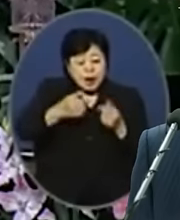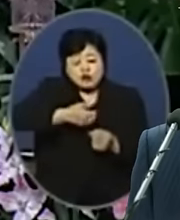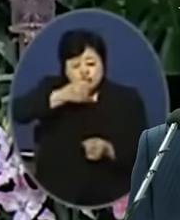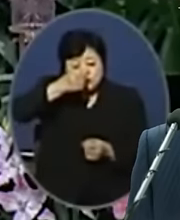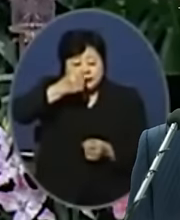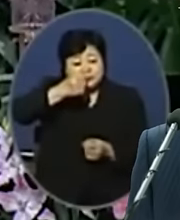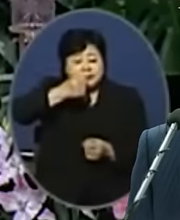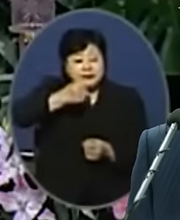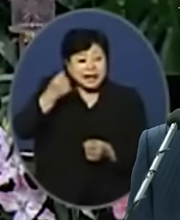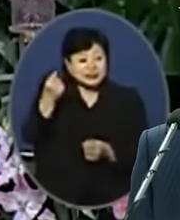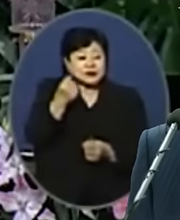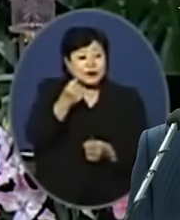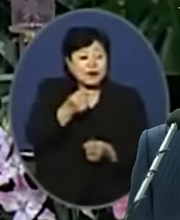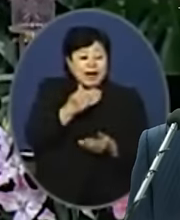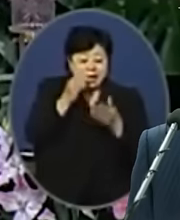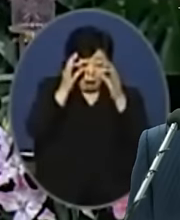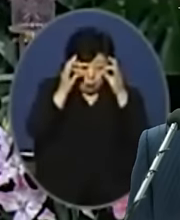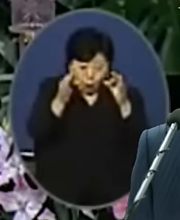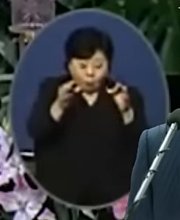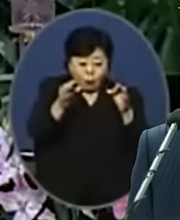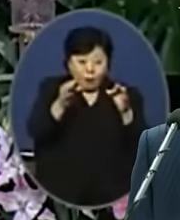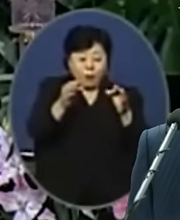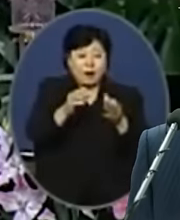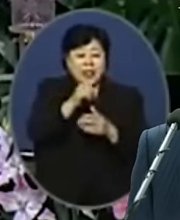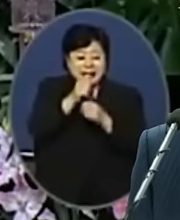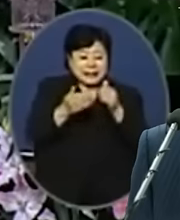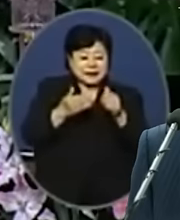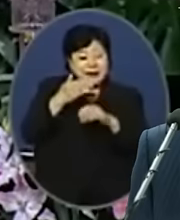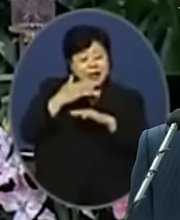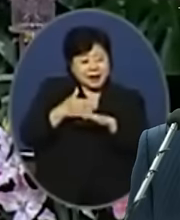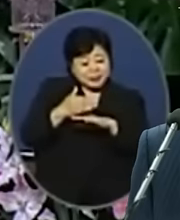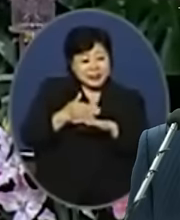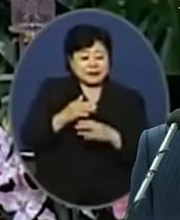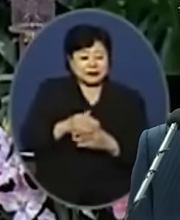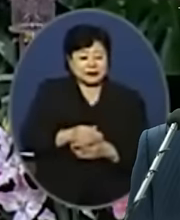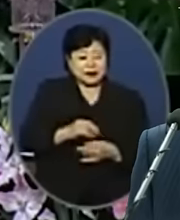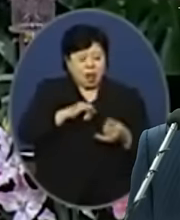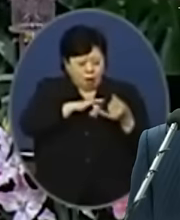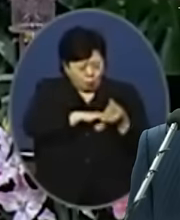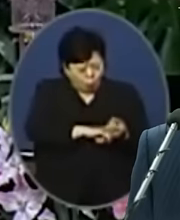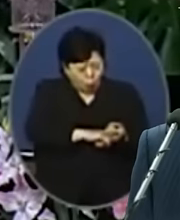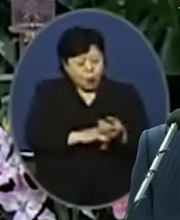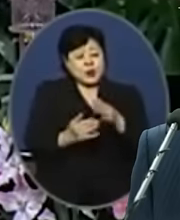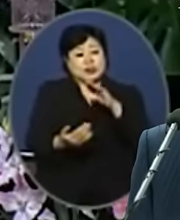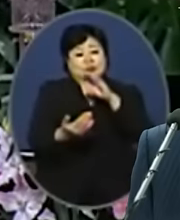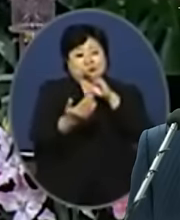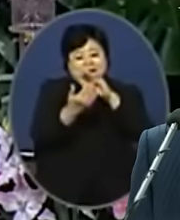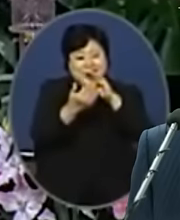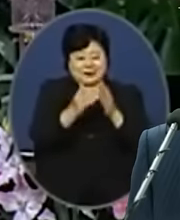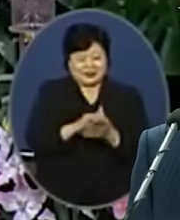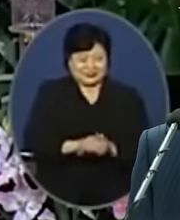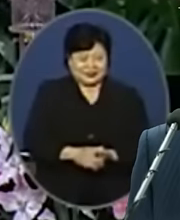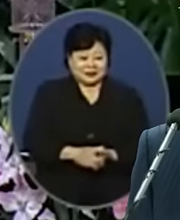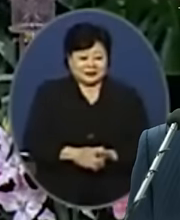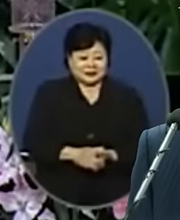꿈을 품고 꿈을 바라보고 하나님께 감사하고 있으면 꼭 이루어지는 것입니다.